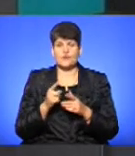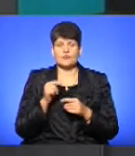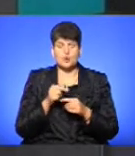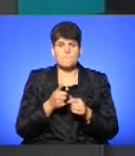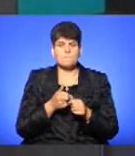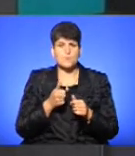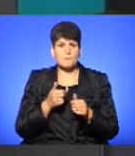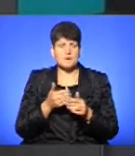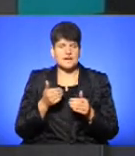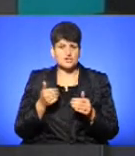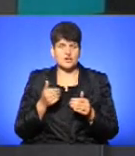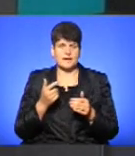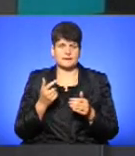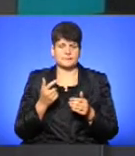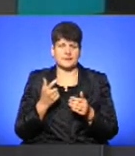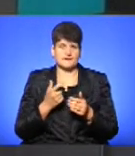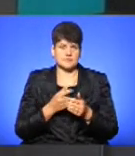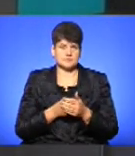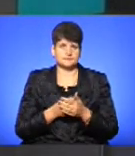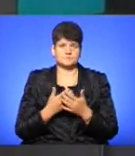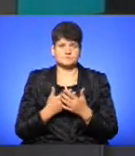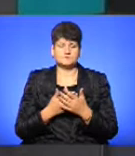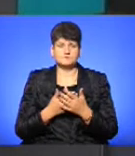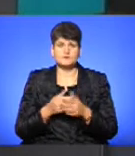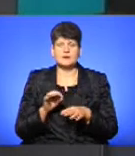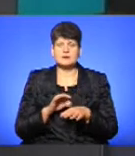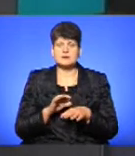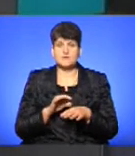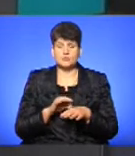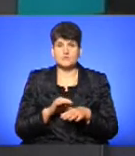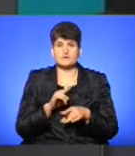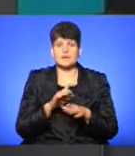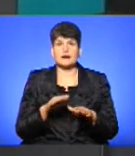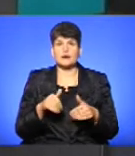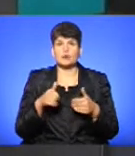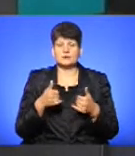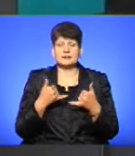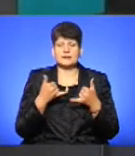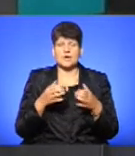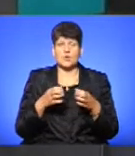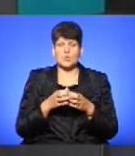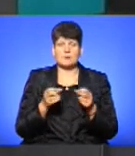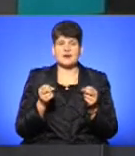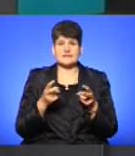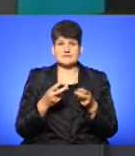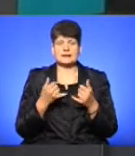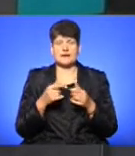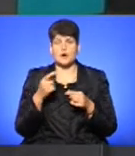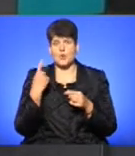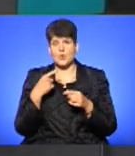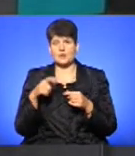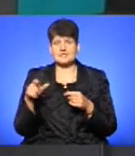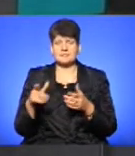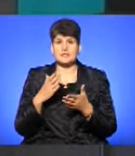і вакцина, скажімо так, попереджає захворювання, і вона рекомендована для груп ризику, це для осіб, які